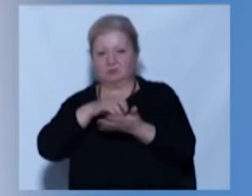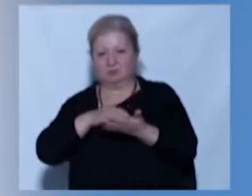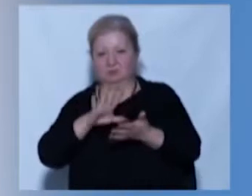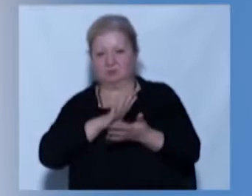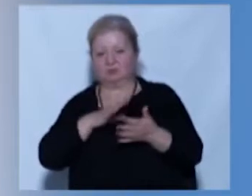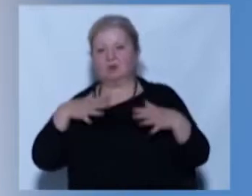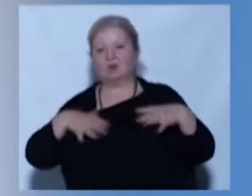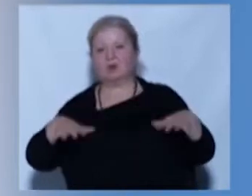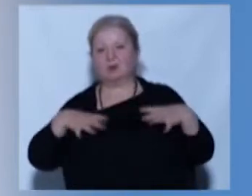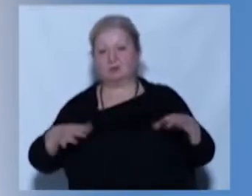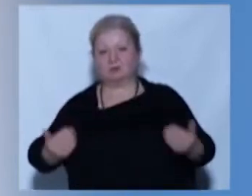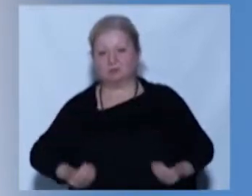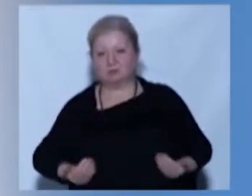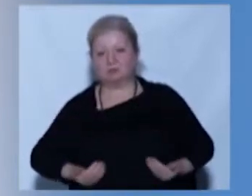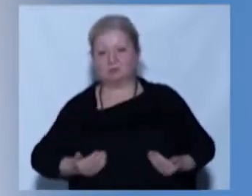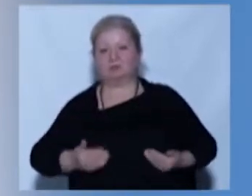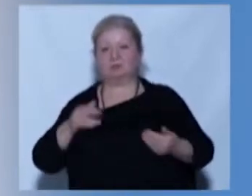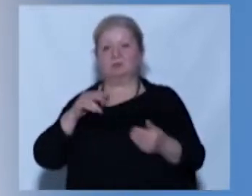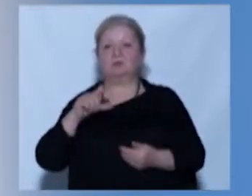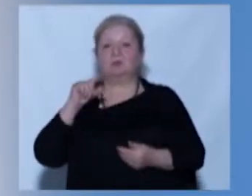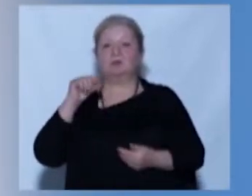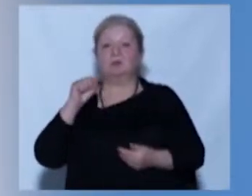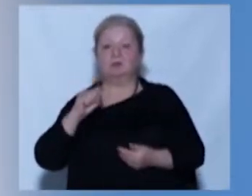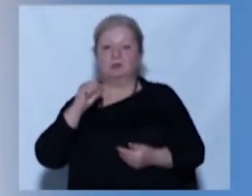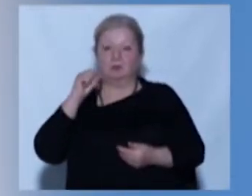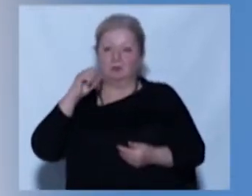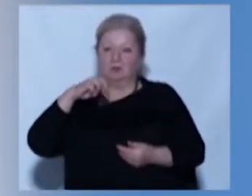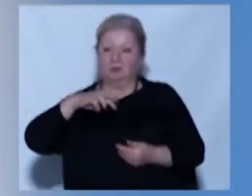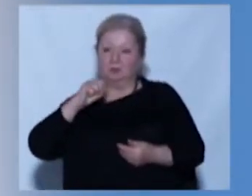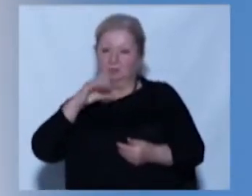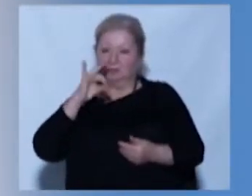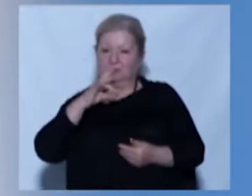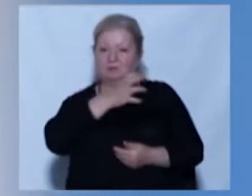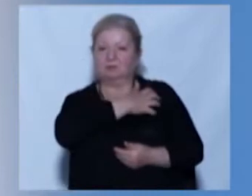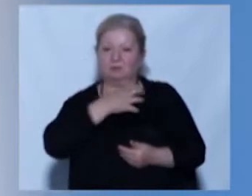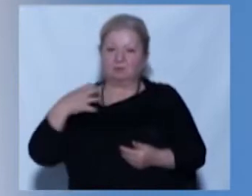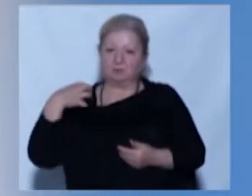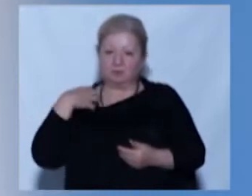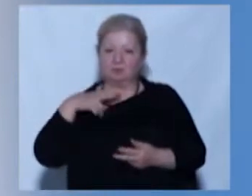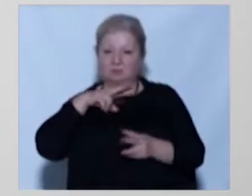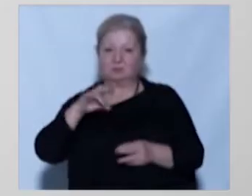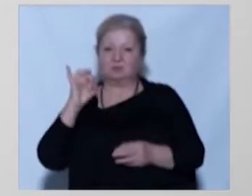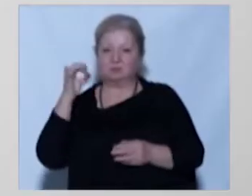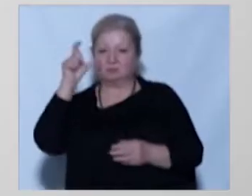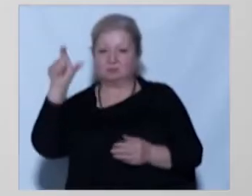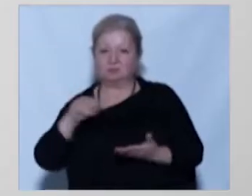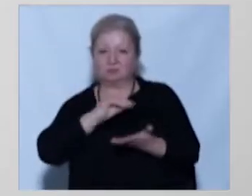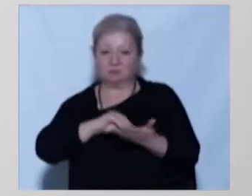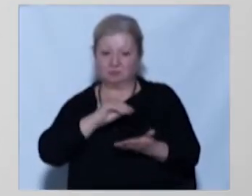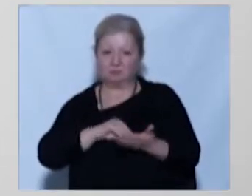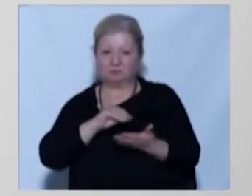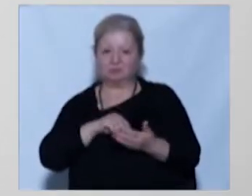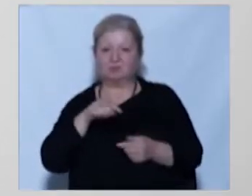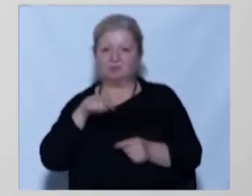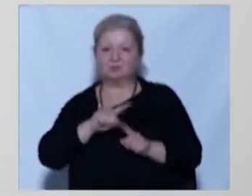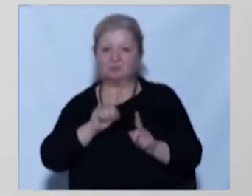მოღვაწეობდა. ქართლის ცხოვრებაში თამარ მეფის ისტორიკოსიც ასეთი